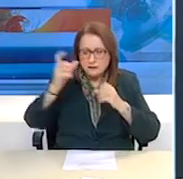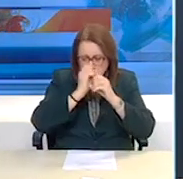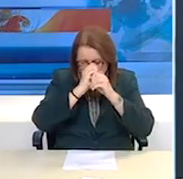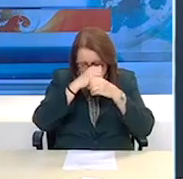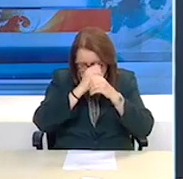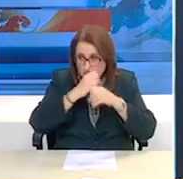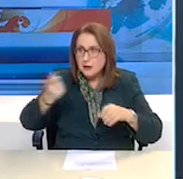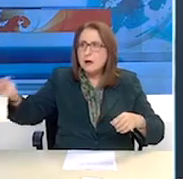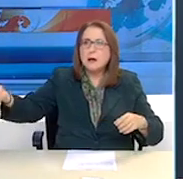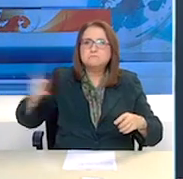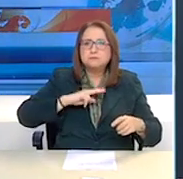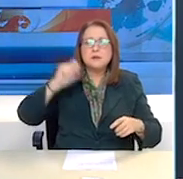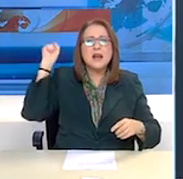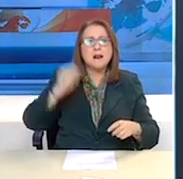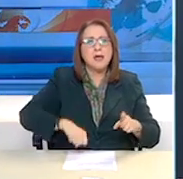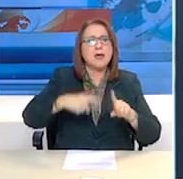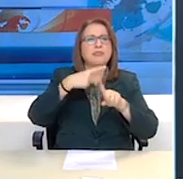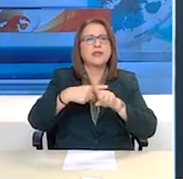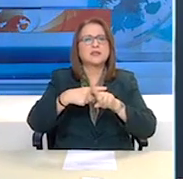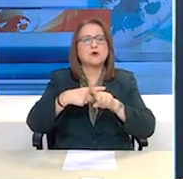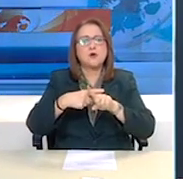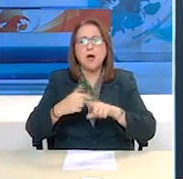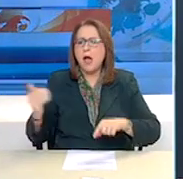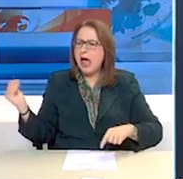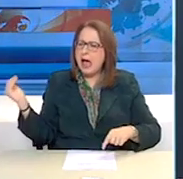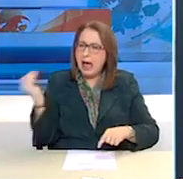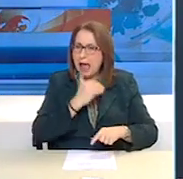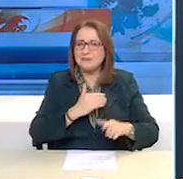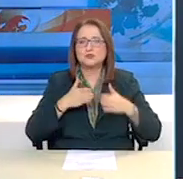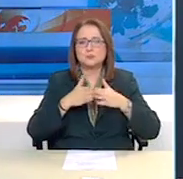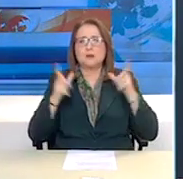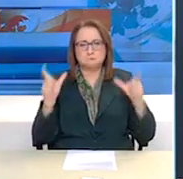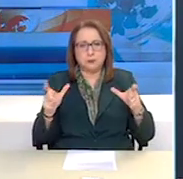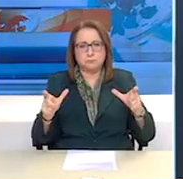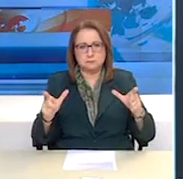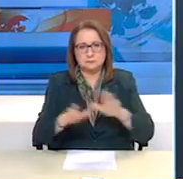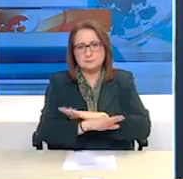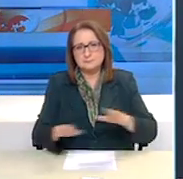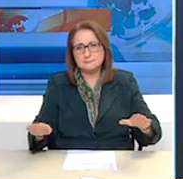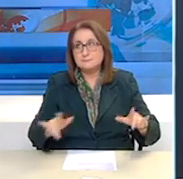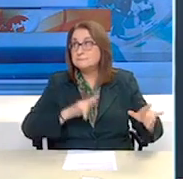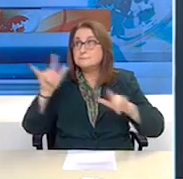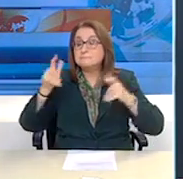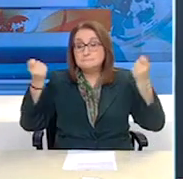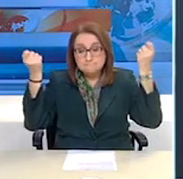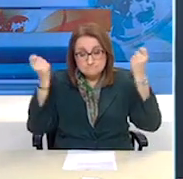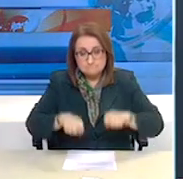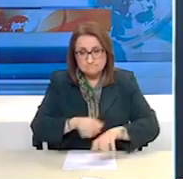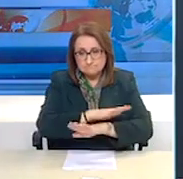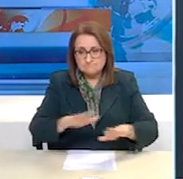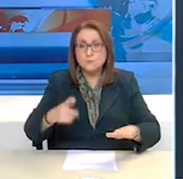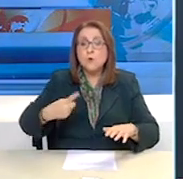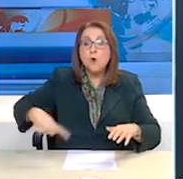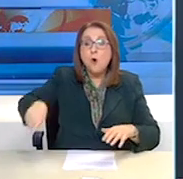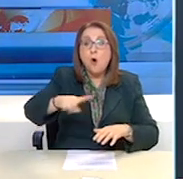οδήγησε στην αποστολή κλιμακίου του ΕΟΔΗ και της Γενικής Γραμματείας στο πλοίο το πρωί της επόμενης ημέρας. Παράλληλα, εδόθησαν οδηγίες για απομόνωση των στενών